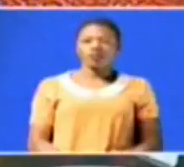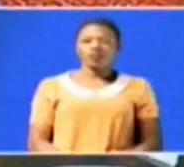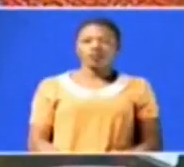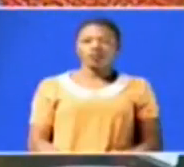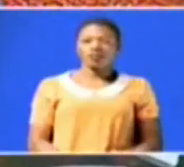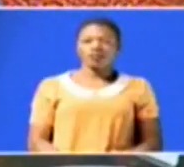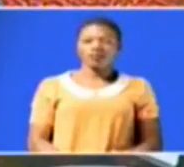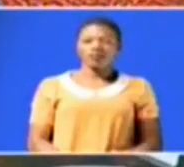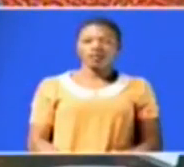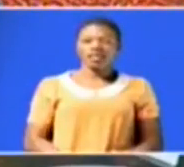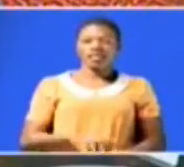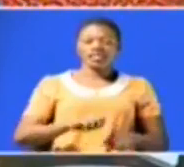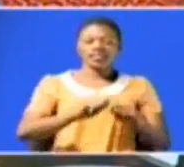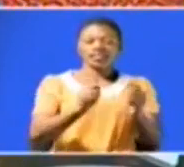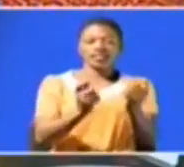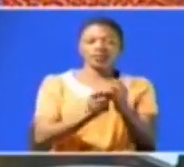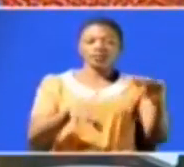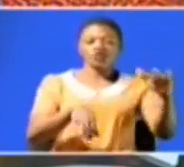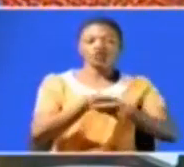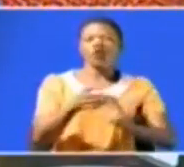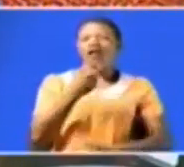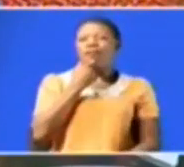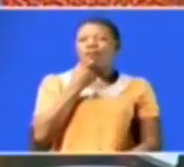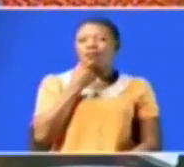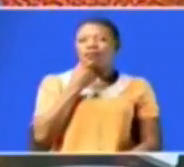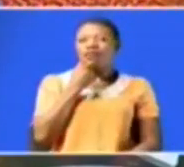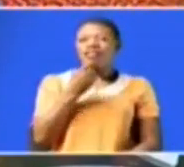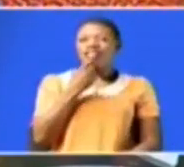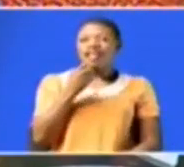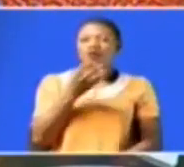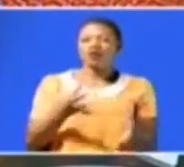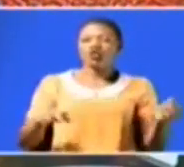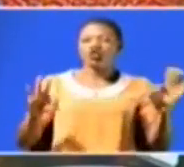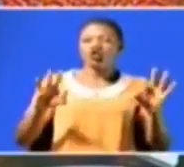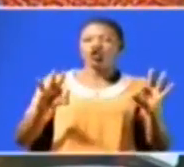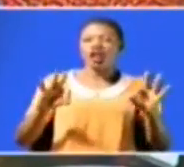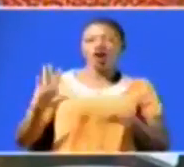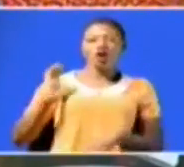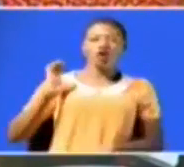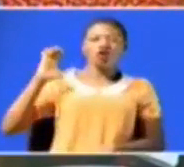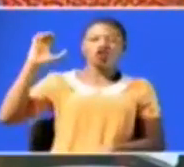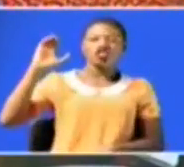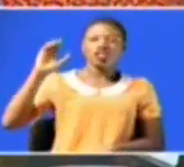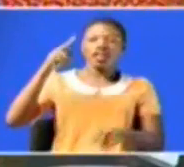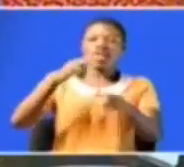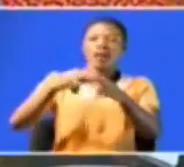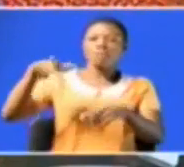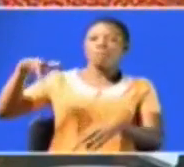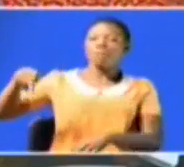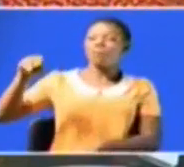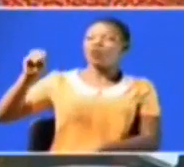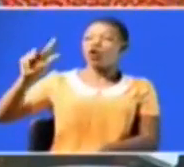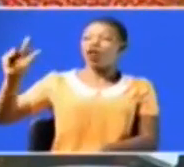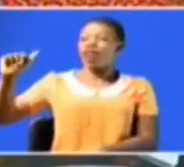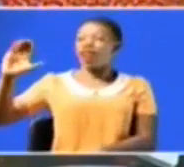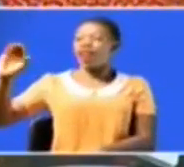Gor Mahia imemtambulisha rasmi kocha wake mpya Steven Pollack kutoka klabu cha Asante Kotoko kuchukua nafasi